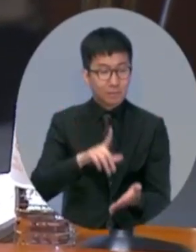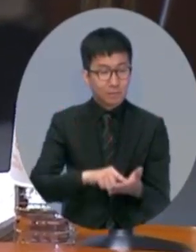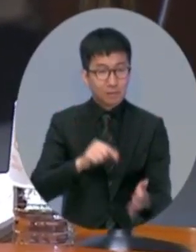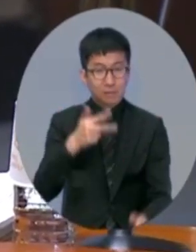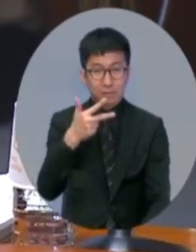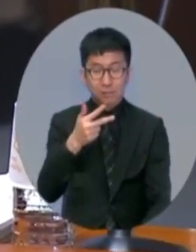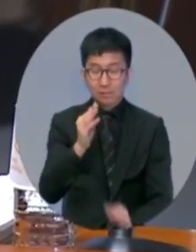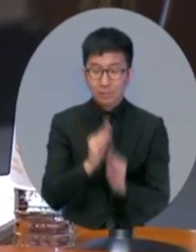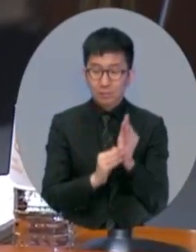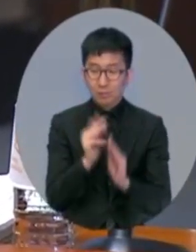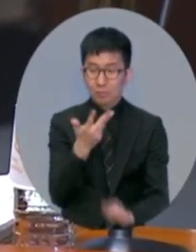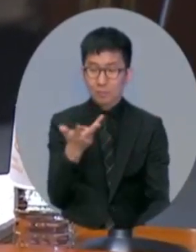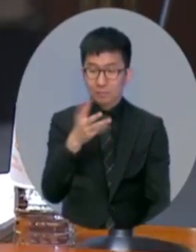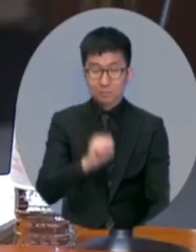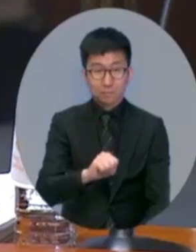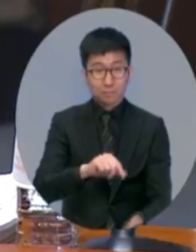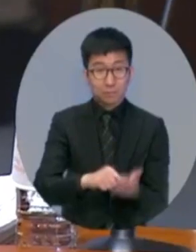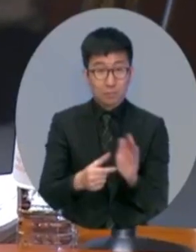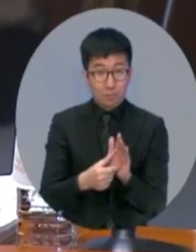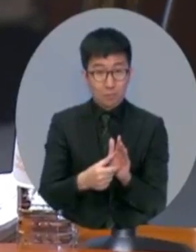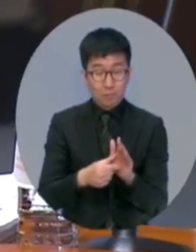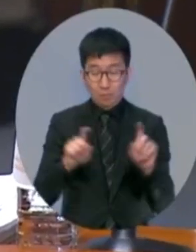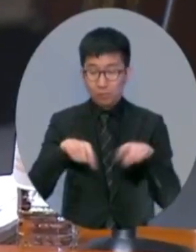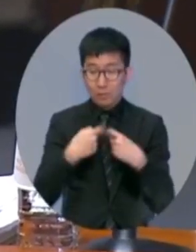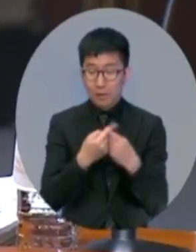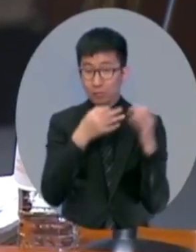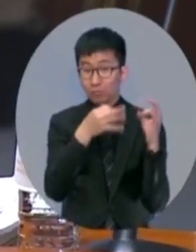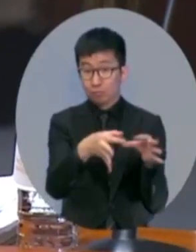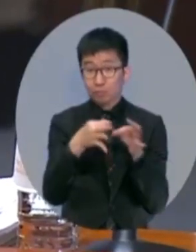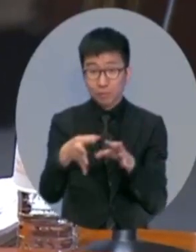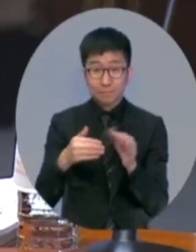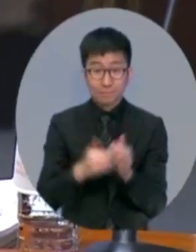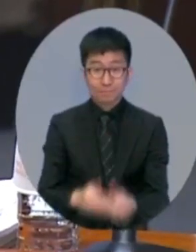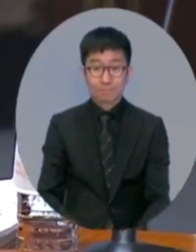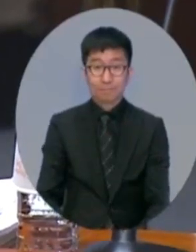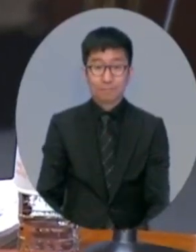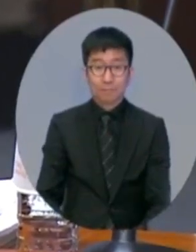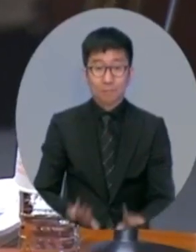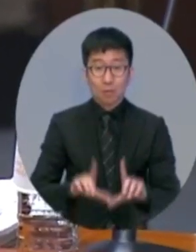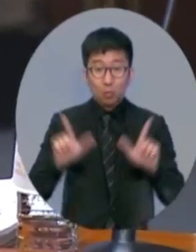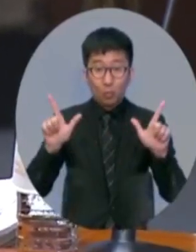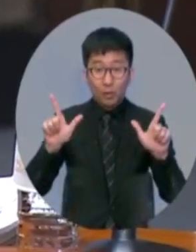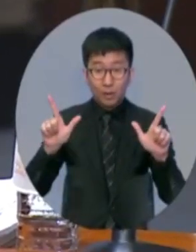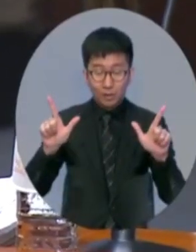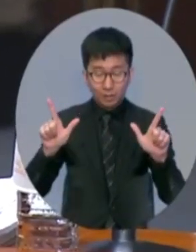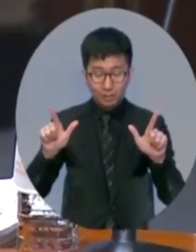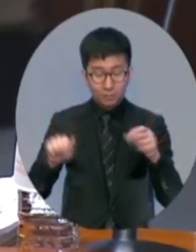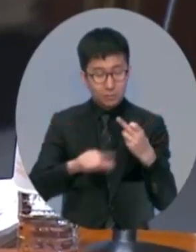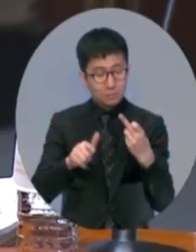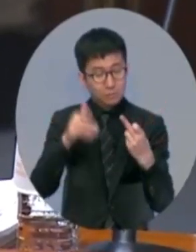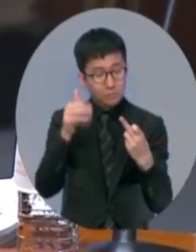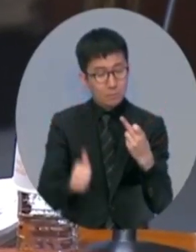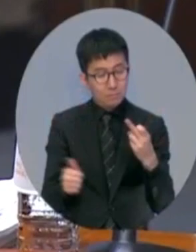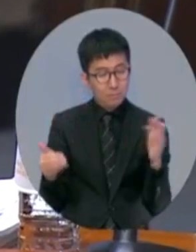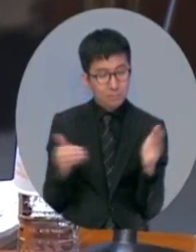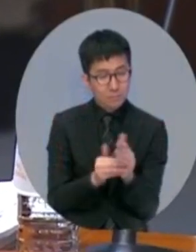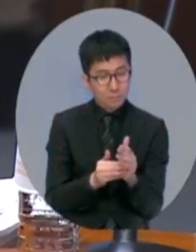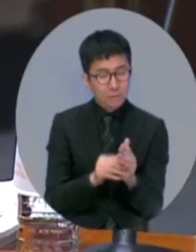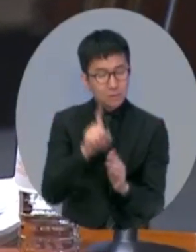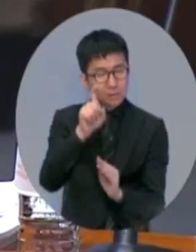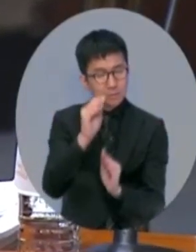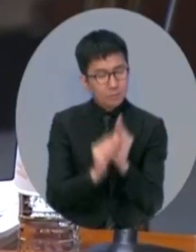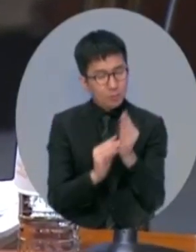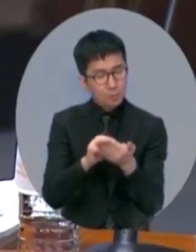8천억 원을 민간 유치 투자를 했고, 그리고 올해 말까지 10조에 달할 것으로 이렇게 예상이 되는데요. 지금